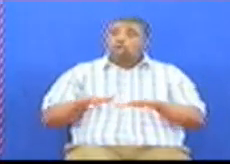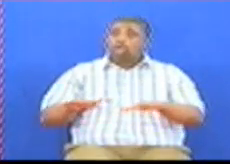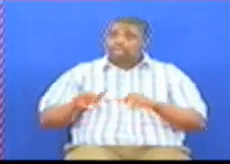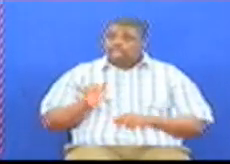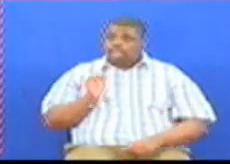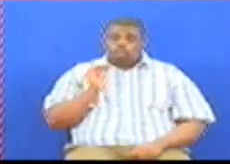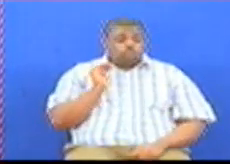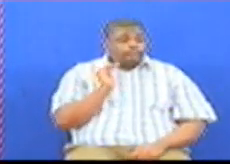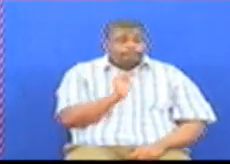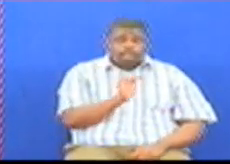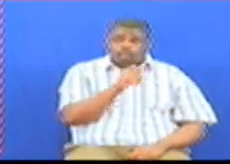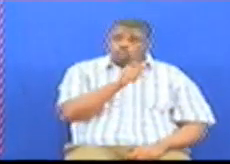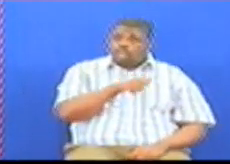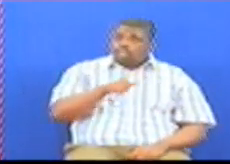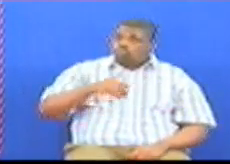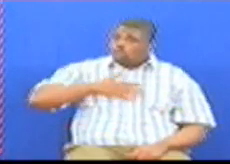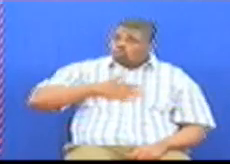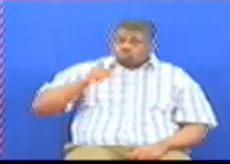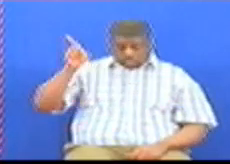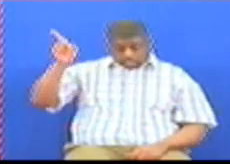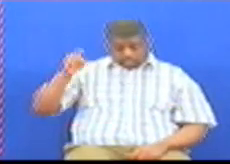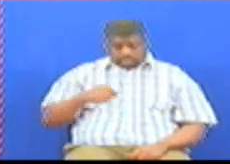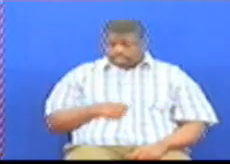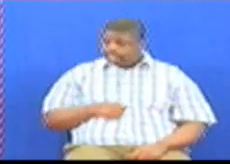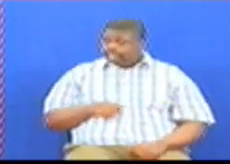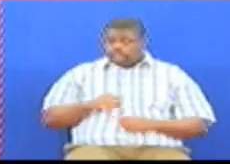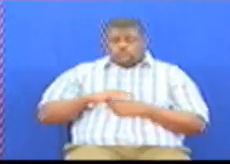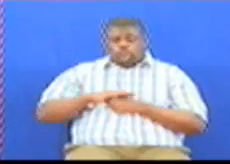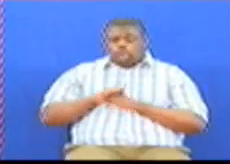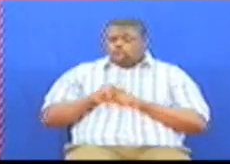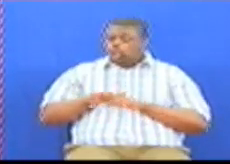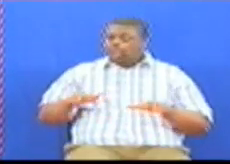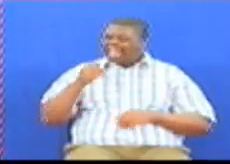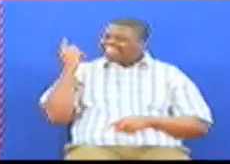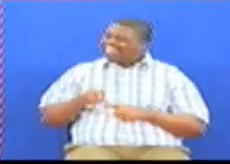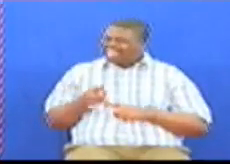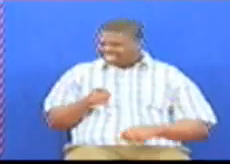niwaambie sana wananchi wangu wa kule Mfindi, kweli ni ugonjwa hatari wa dunia nzima.